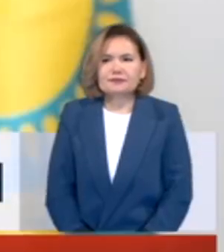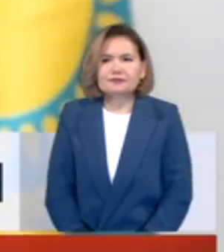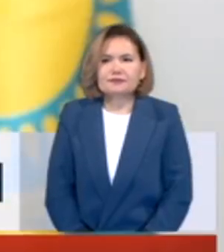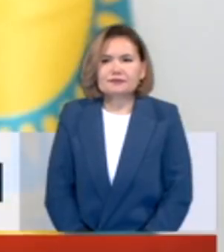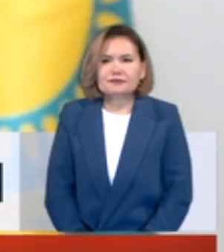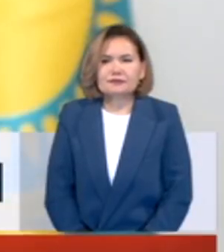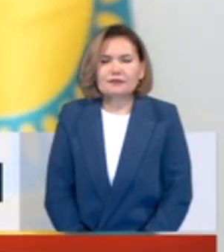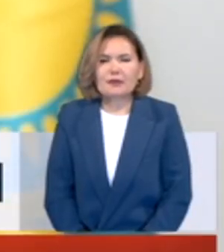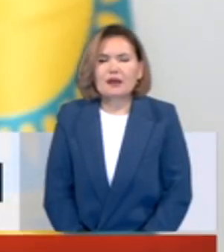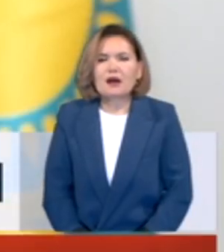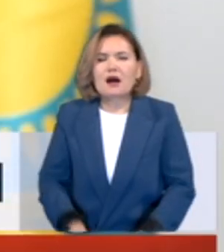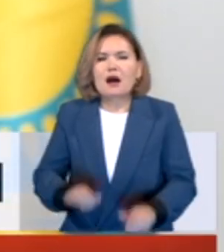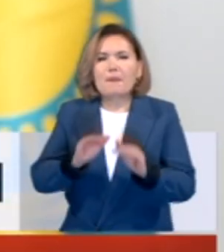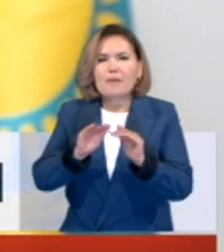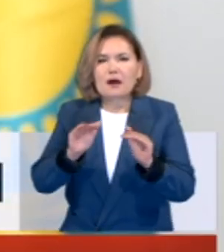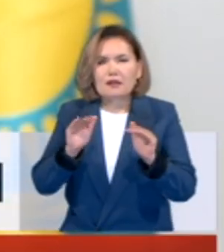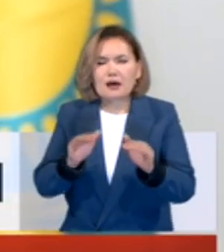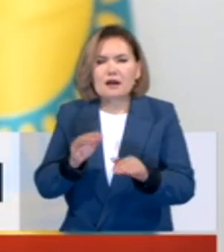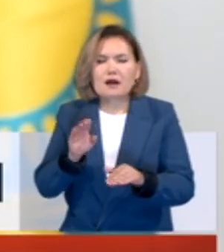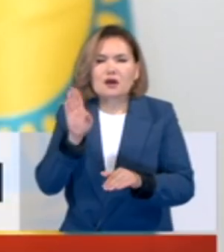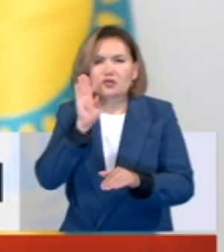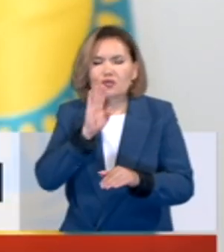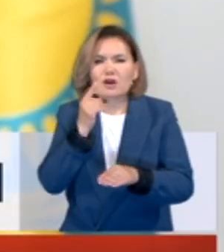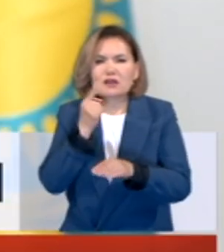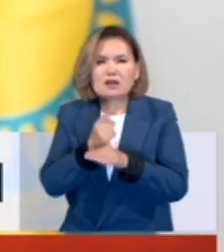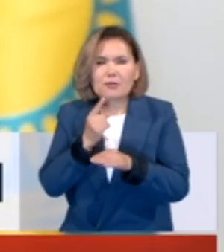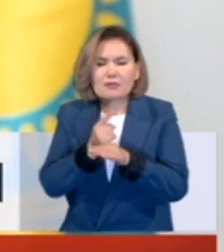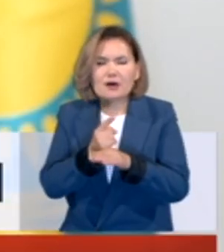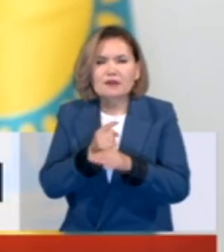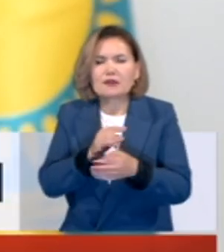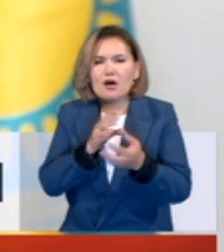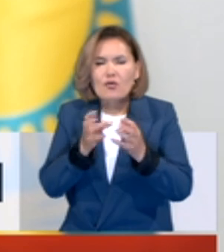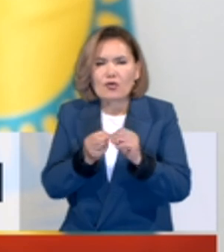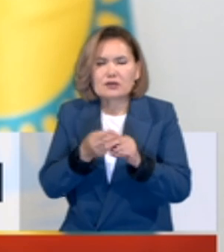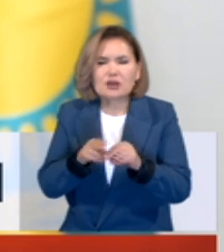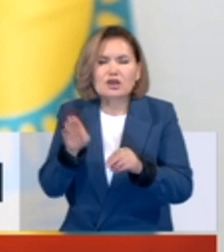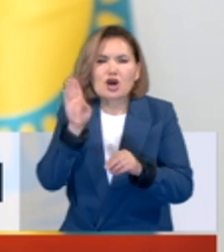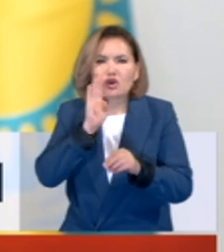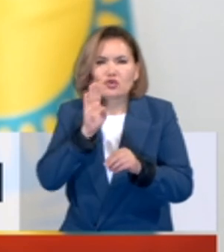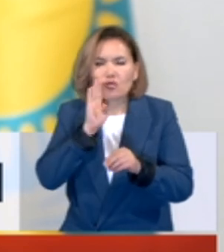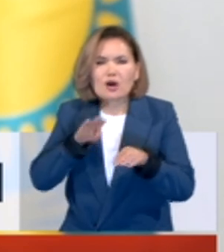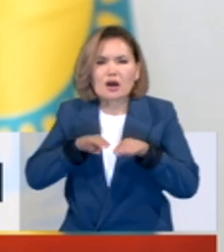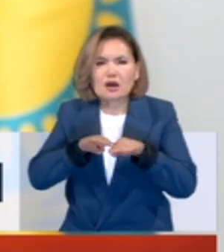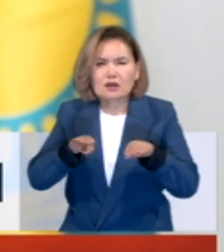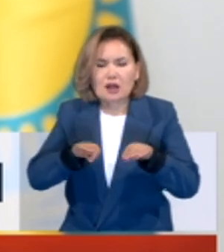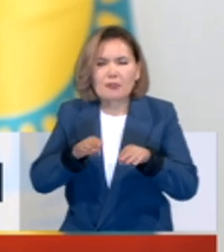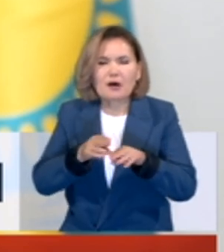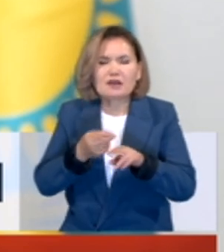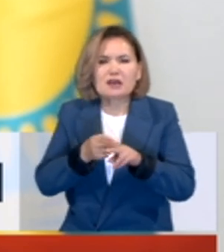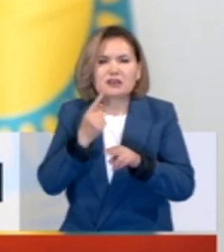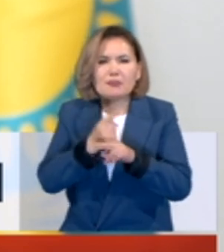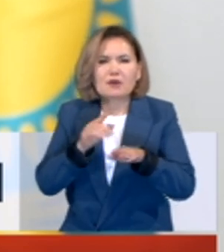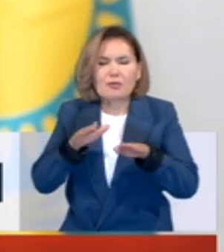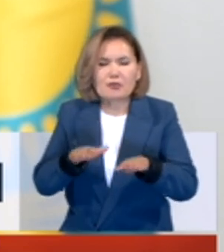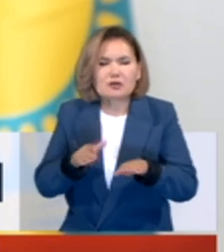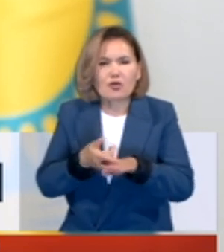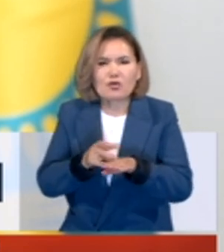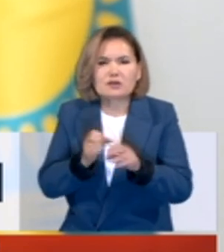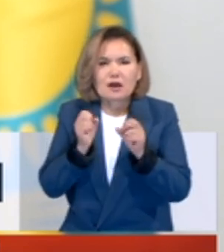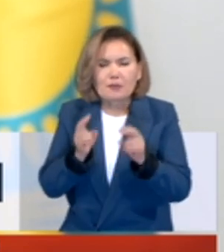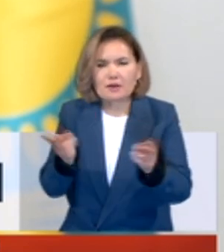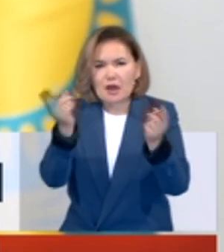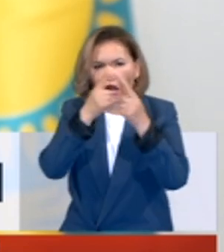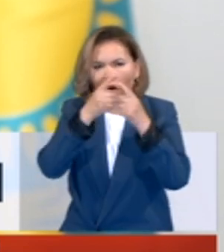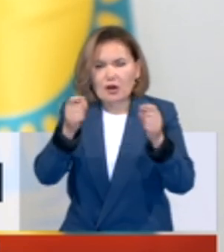Балаларға бейтаныс жерлерде шомылудың, биіктен суға секірудің, тереңге бойлаудың және күшті ағыстардың өте қауіпті